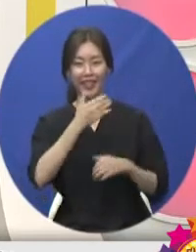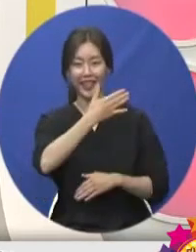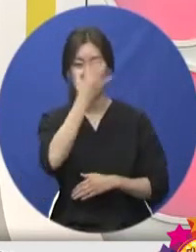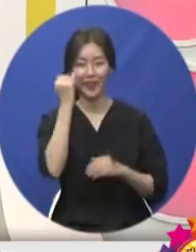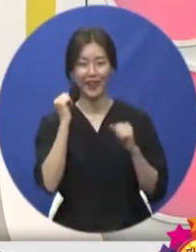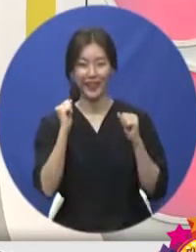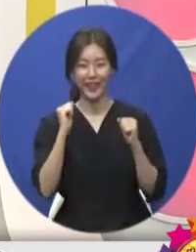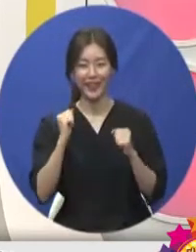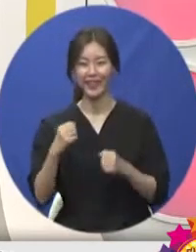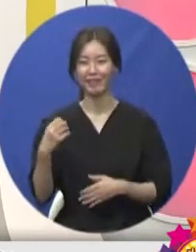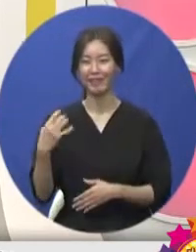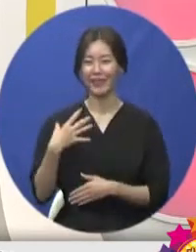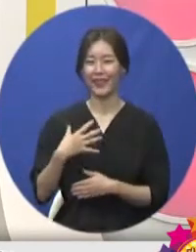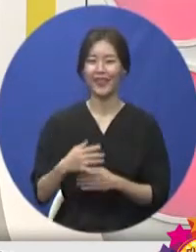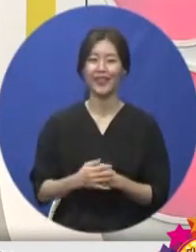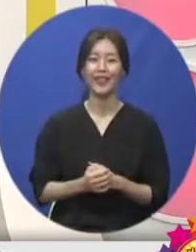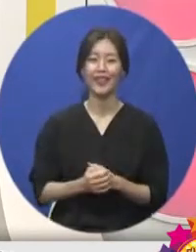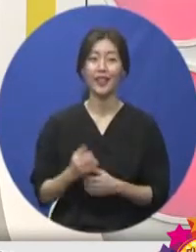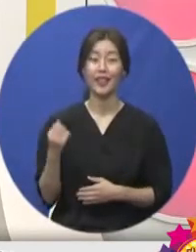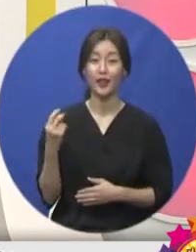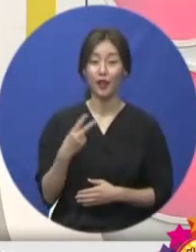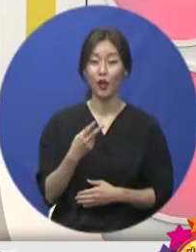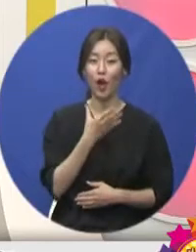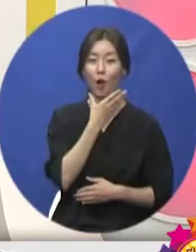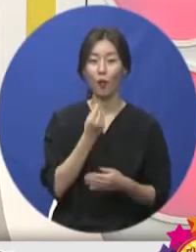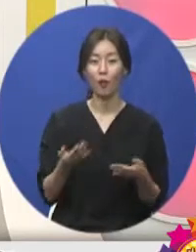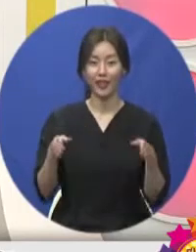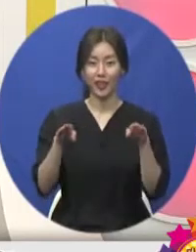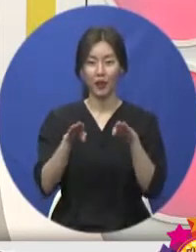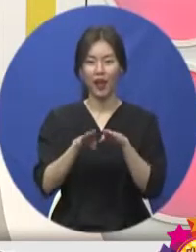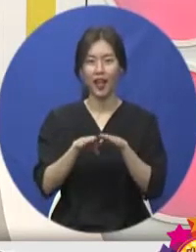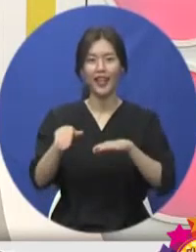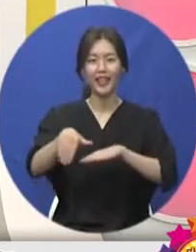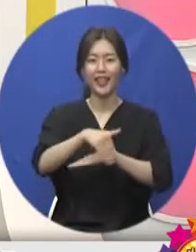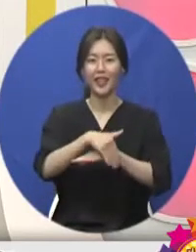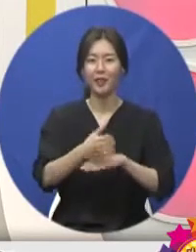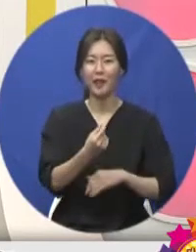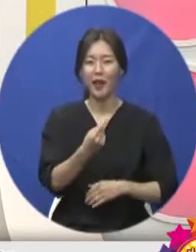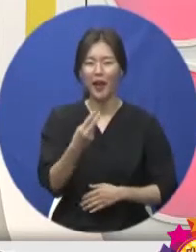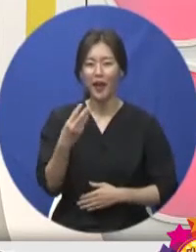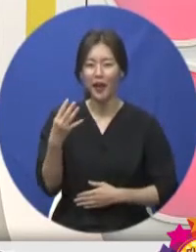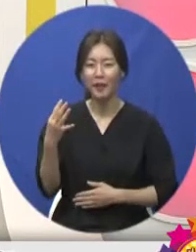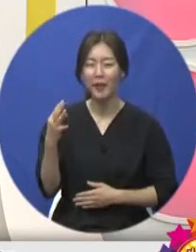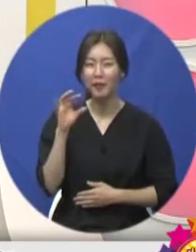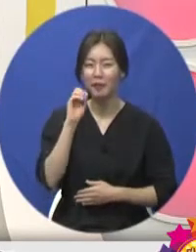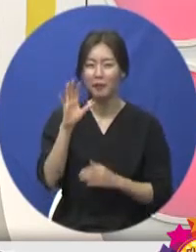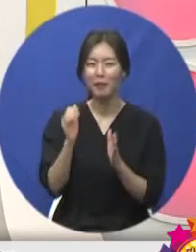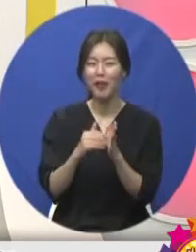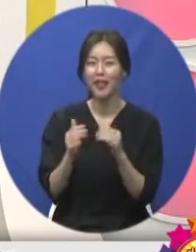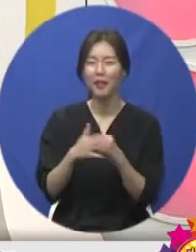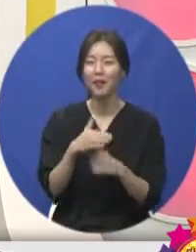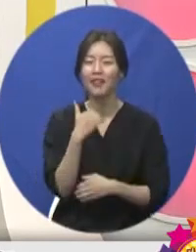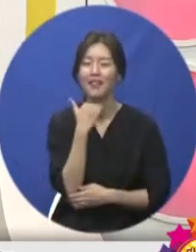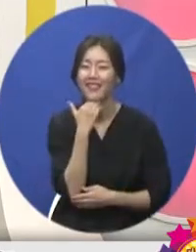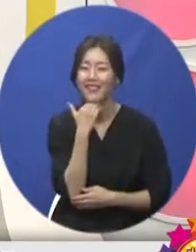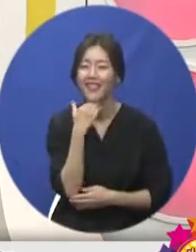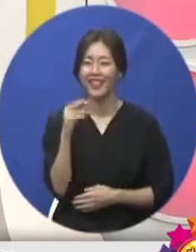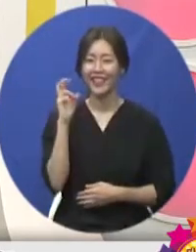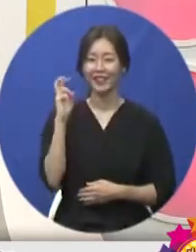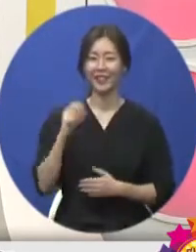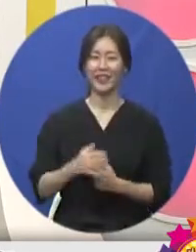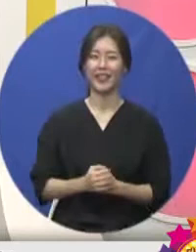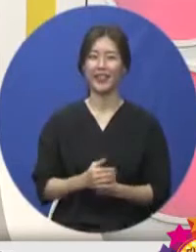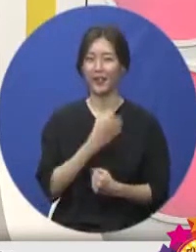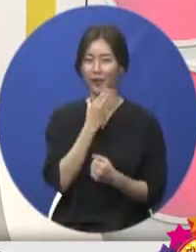야 그러면은? 또 우리 복지관 다니는 또 몇 명한테 예. 얘기해서 지금 목이 빠지라고 기다리고 있거든요. 그러시겠네,